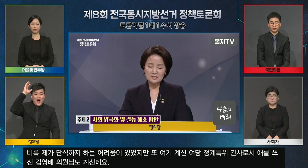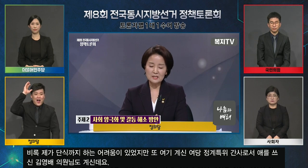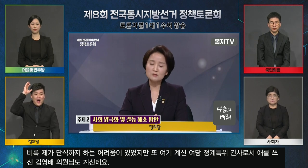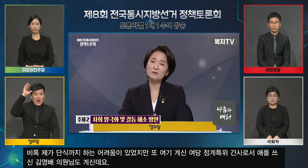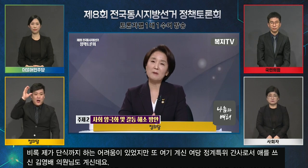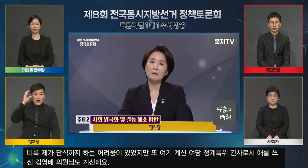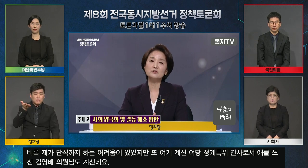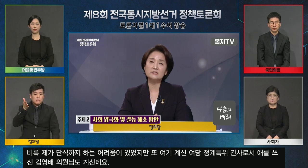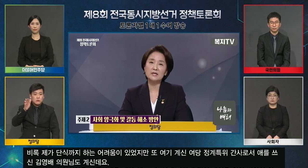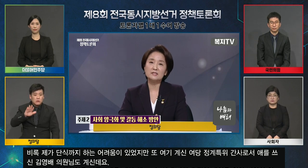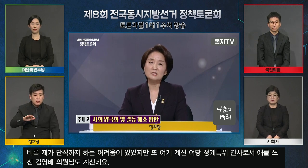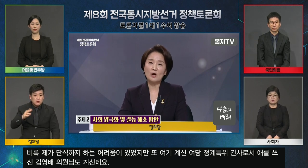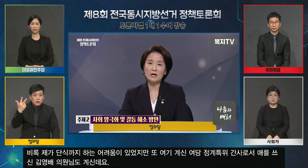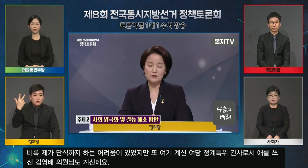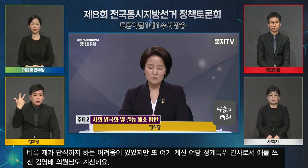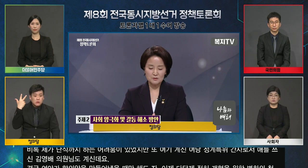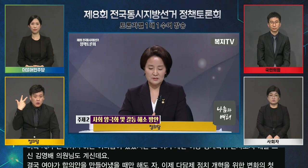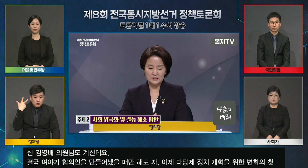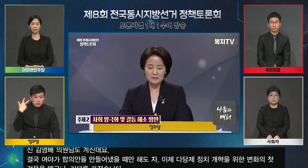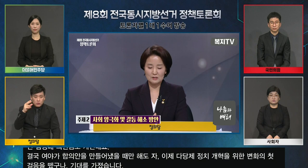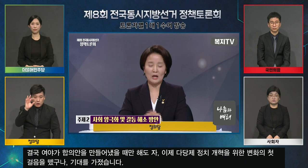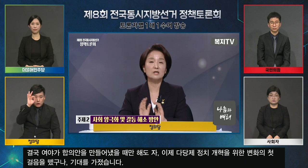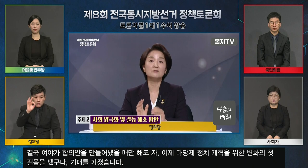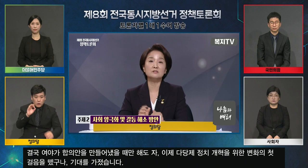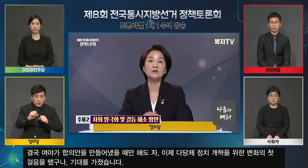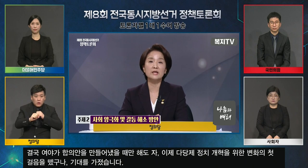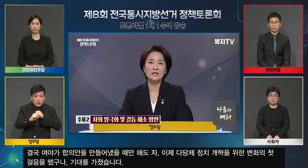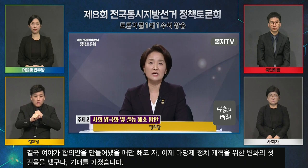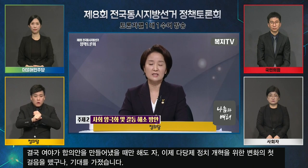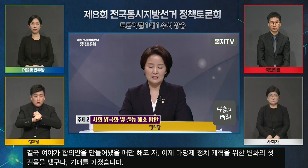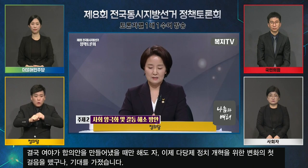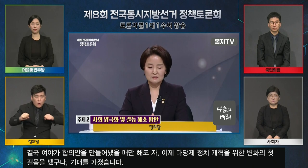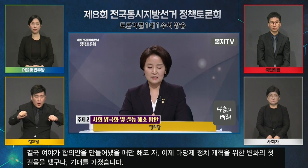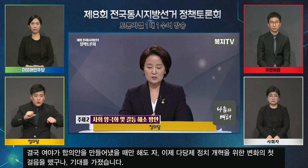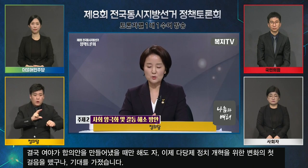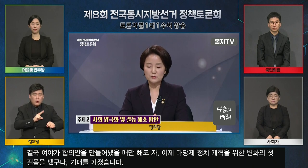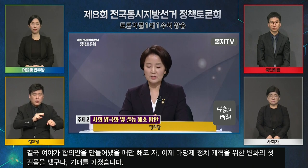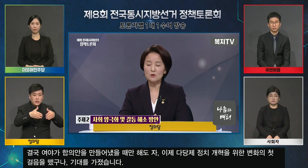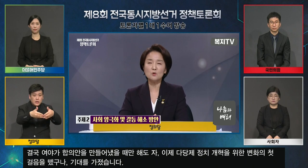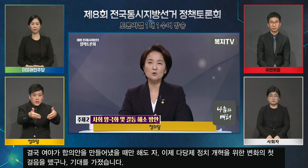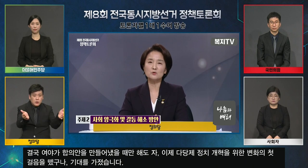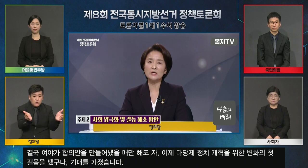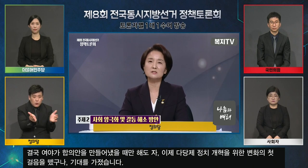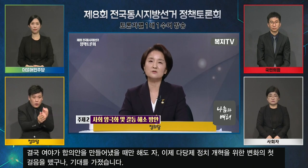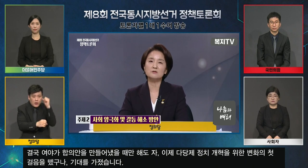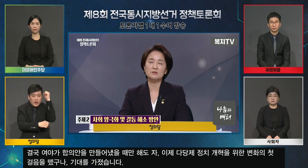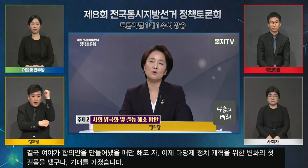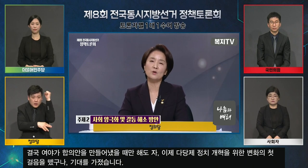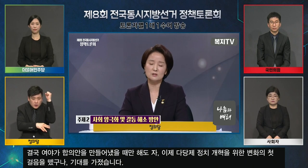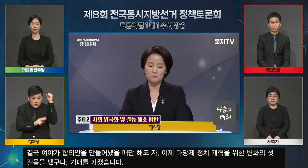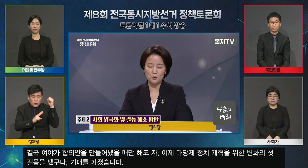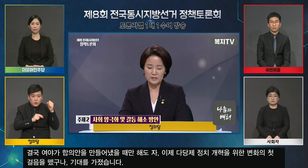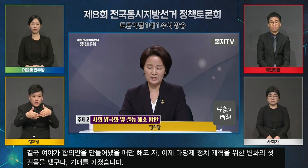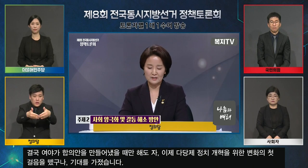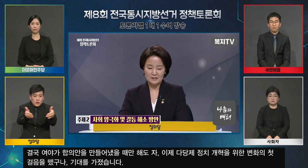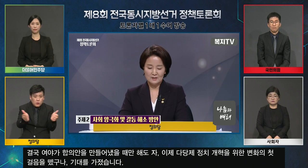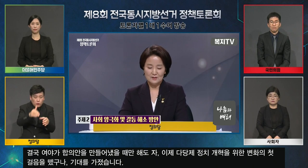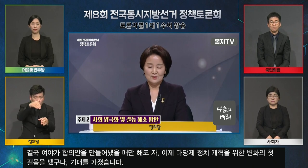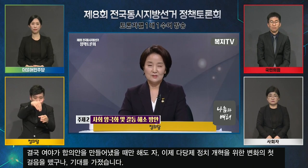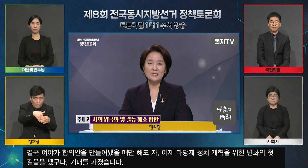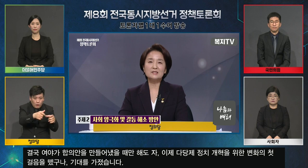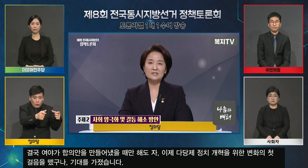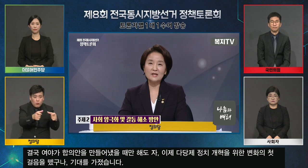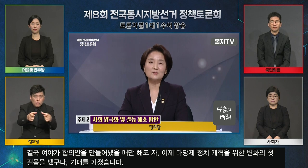그러나 지난주에 마무리된 강역의회의 기초의회 선거구 획정 결과를 보니